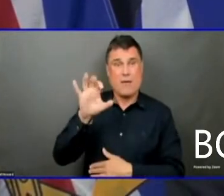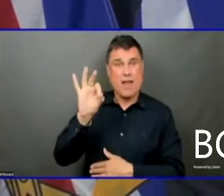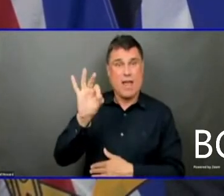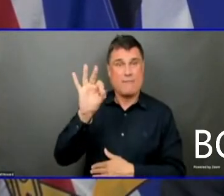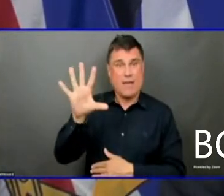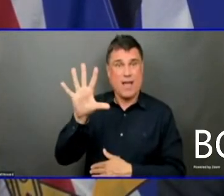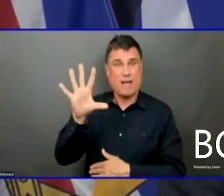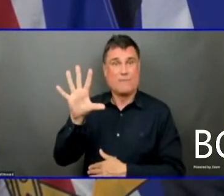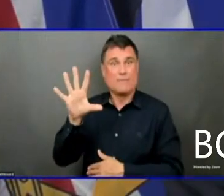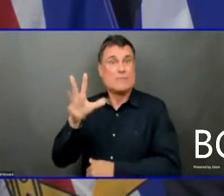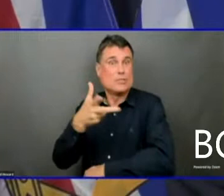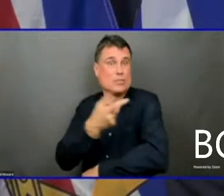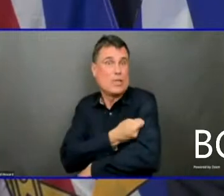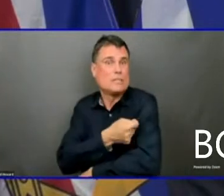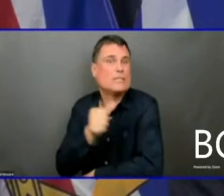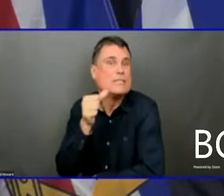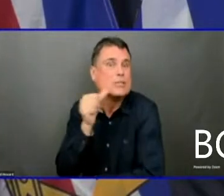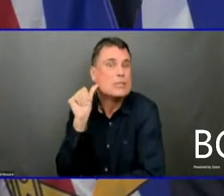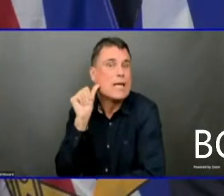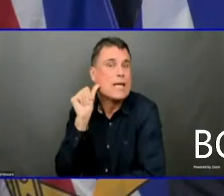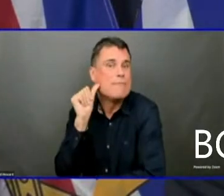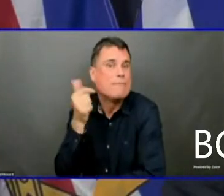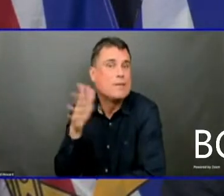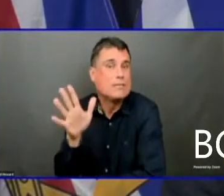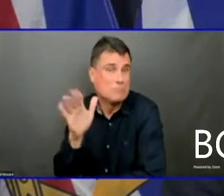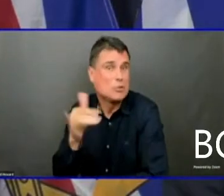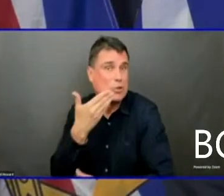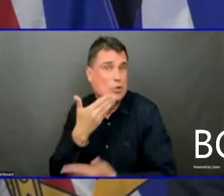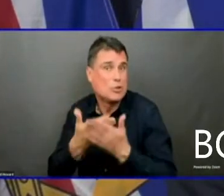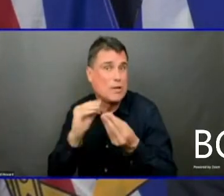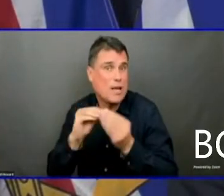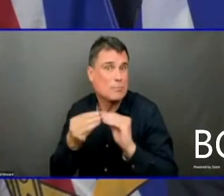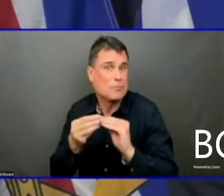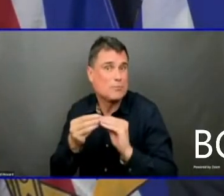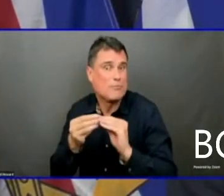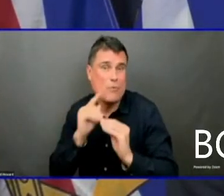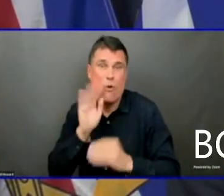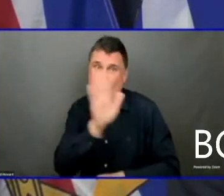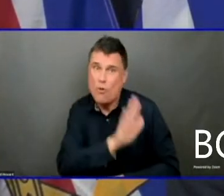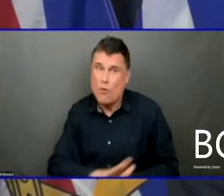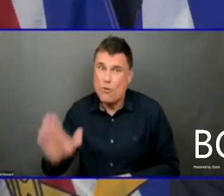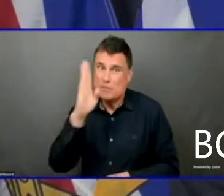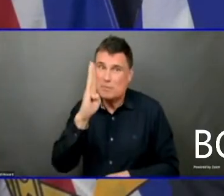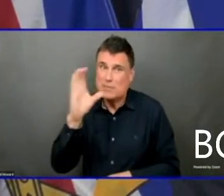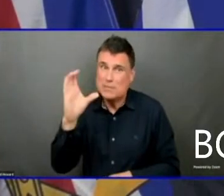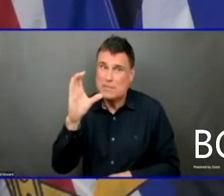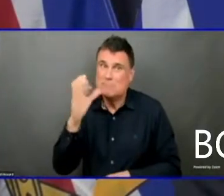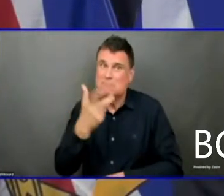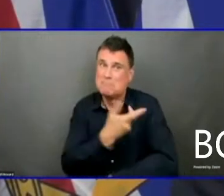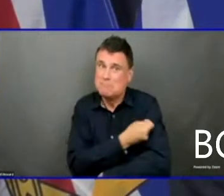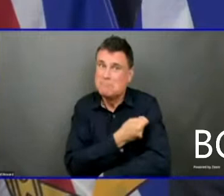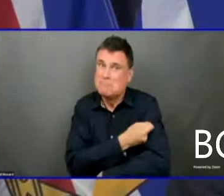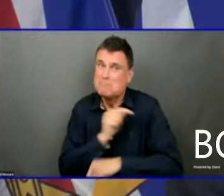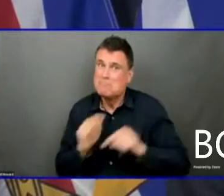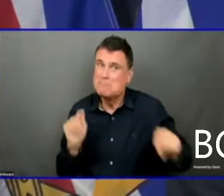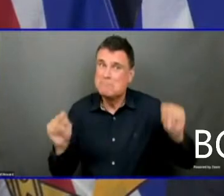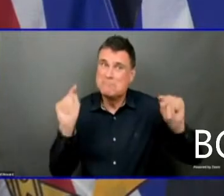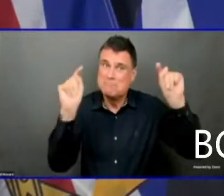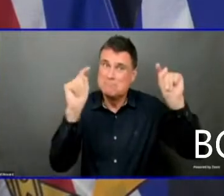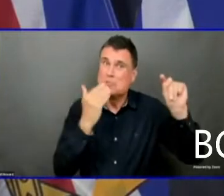那么他说，昨天也是取得了一个很大的成就这个施打了51000多个人，所以现在